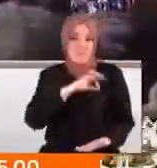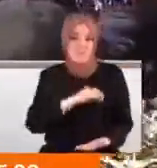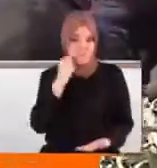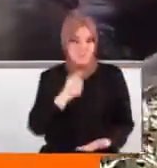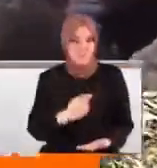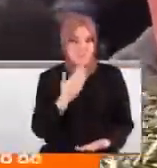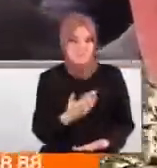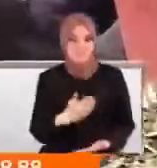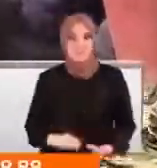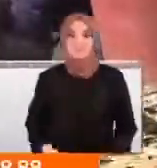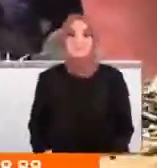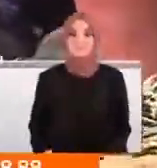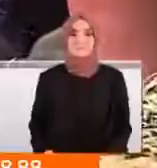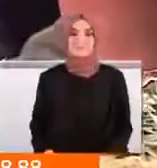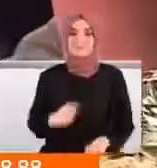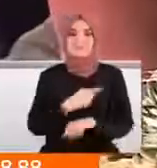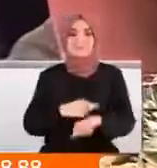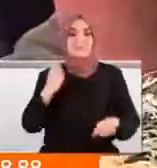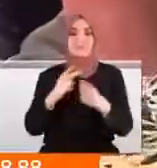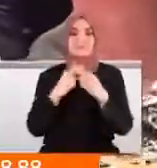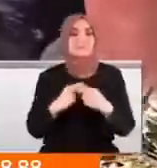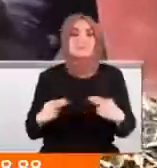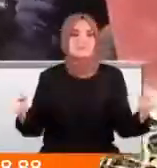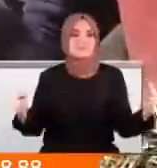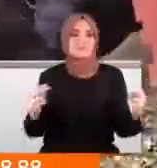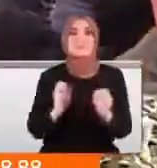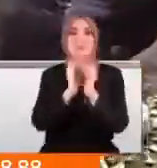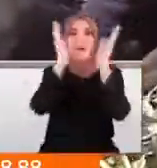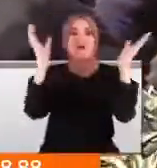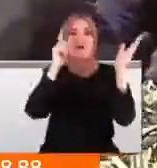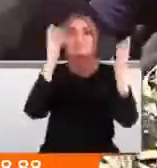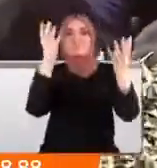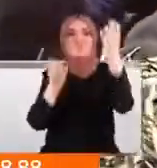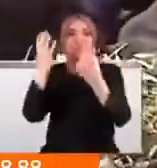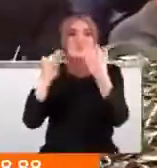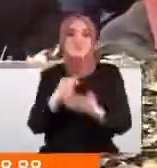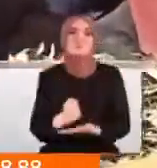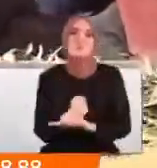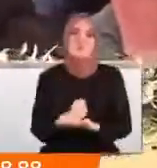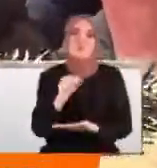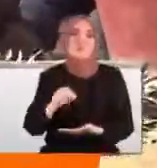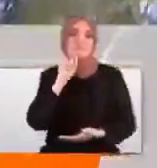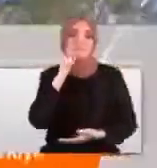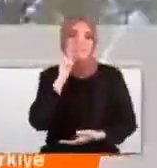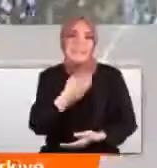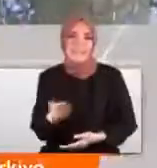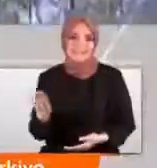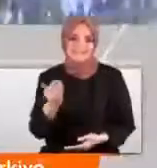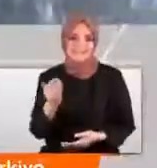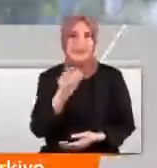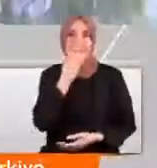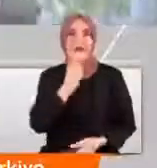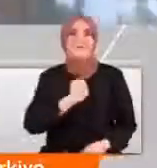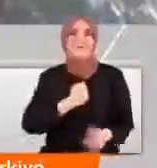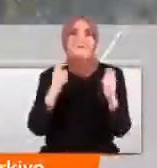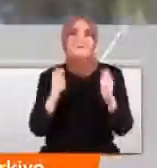tarafta saatlerdir ağaçtan toplanan işte bu şifa, yani zeytinler. Ayvalık'tayız, Ayvalık'ta